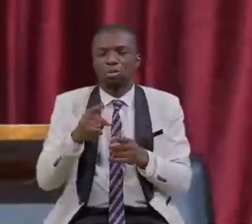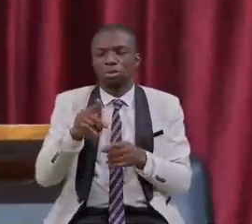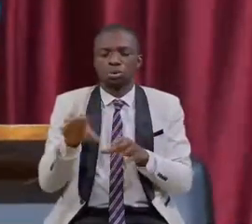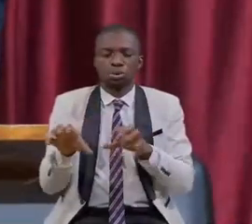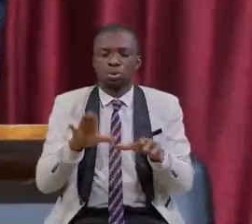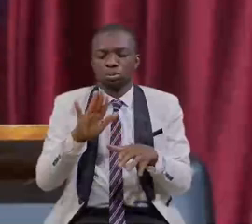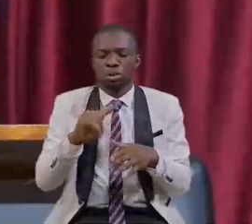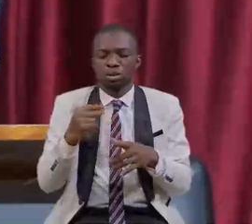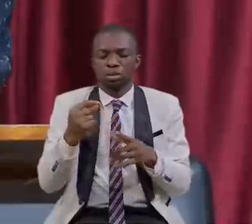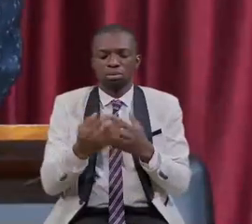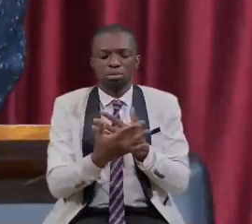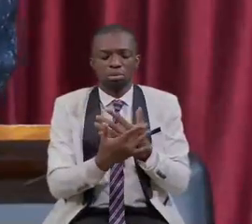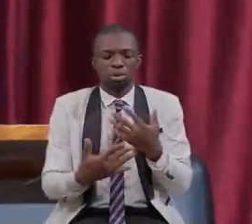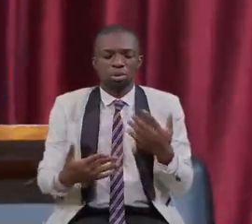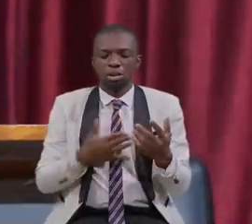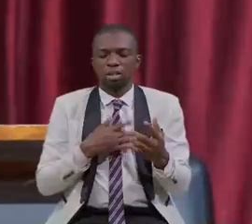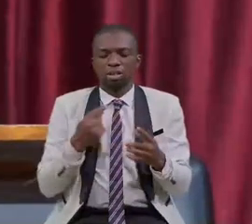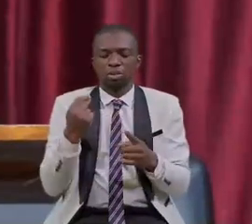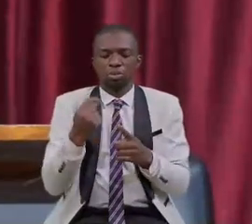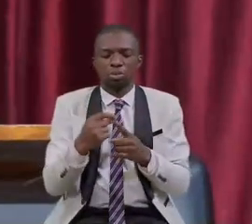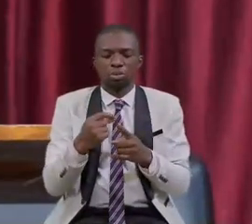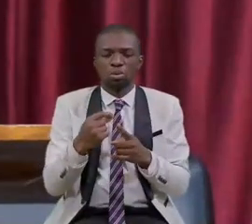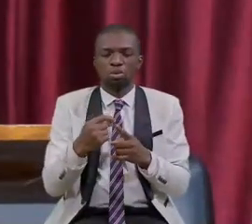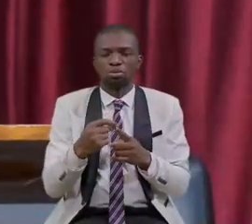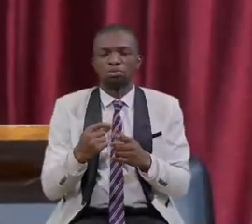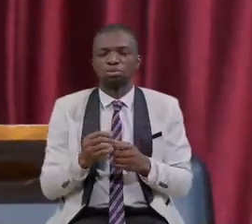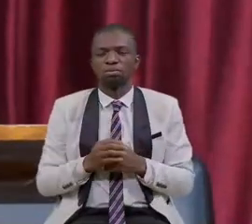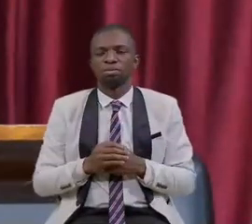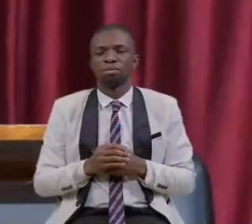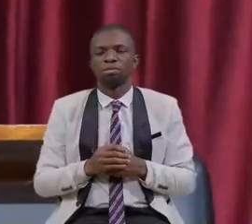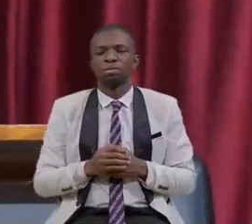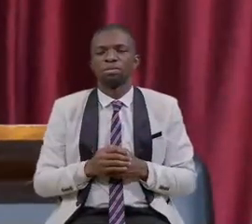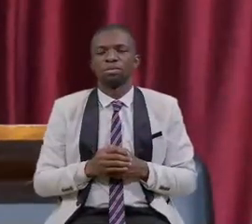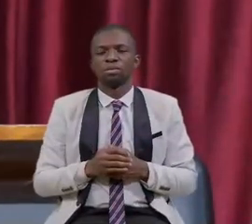nous le faisons par le sang et la parole. Et l'ont vaincu.